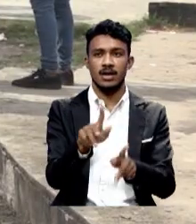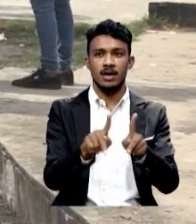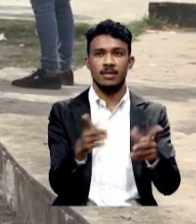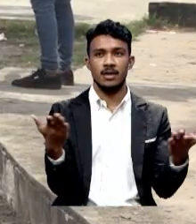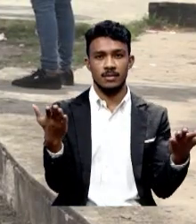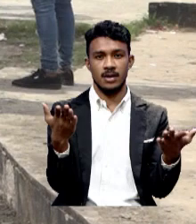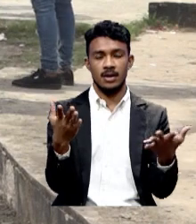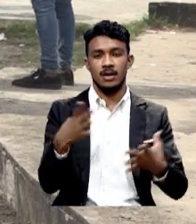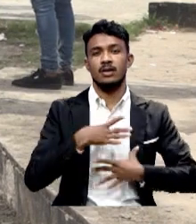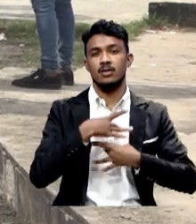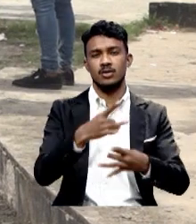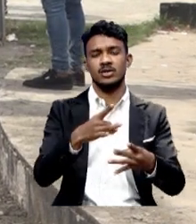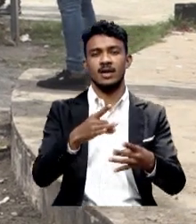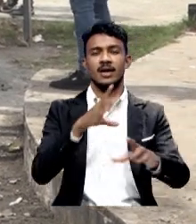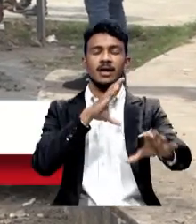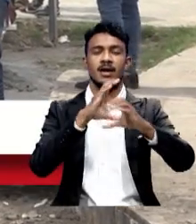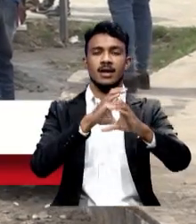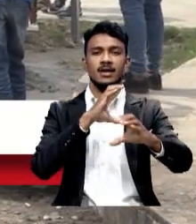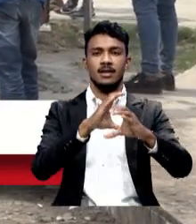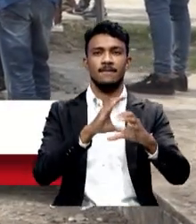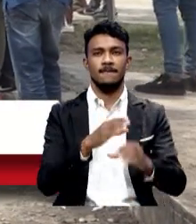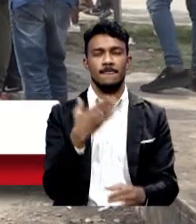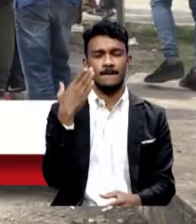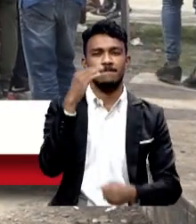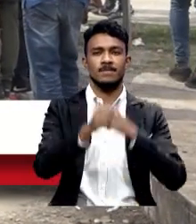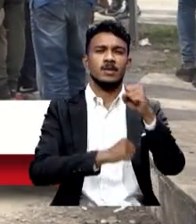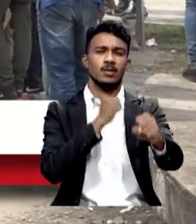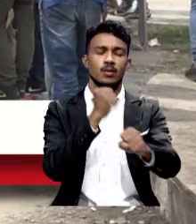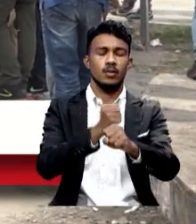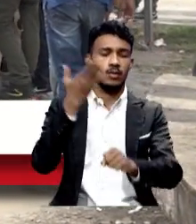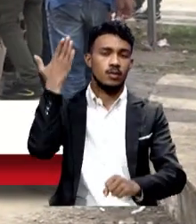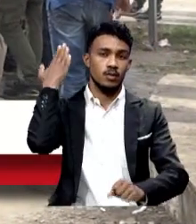ni Moris gosta kareta. Ne desi usiki kedas ni